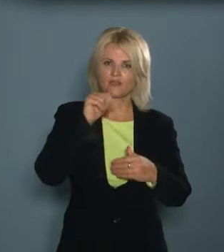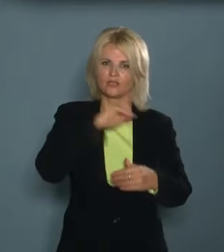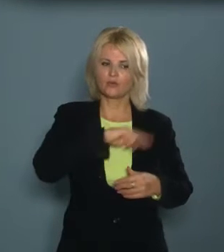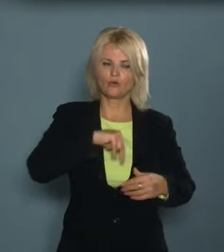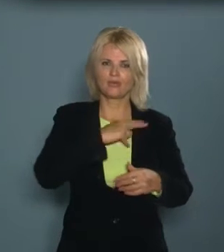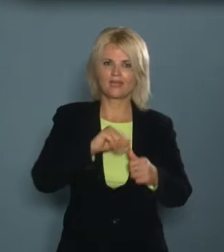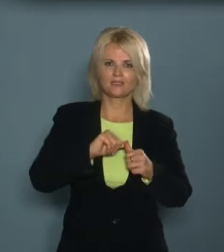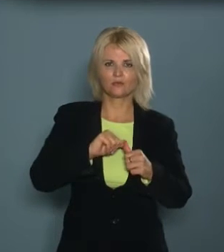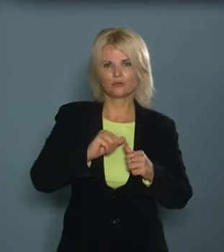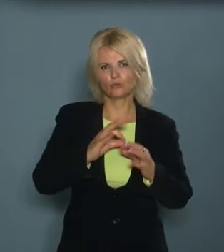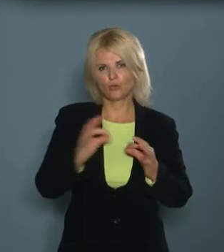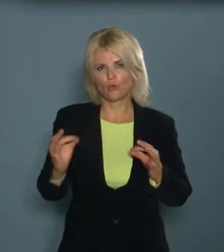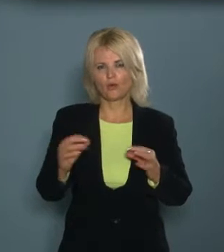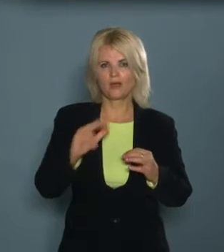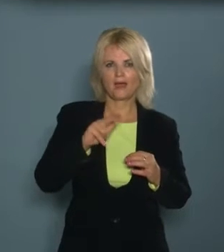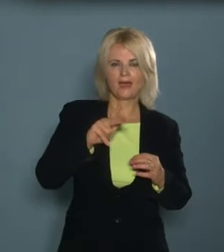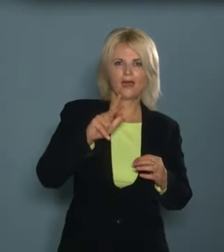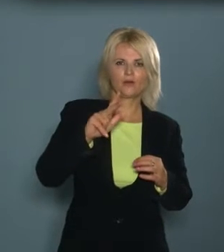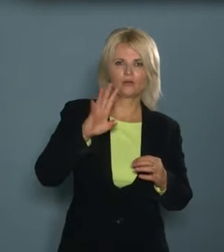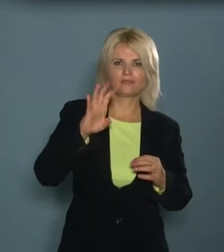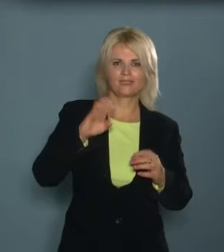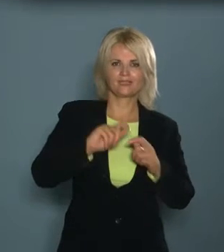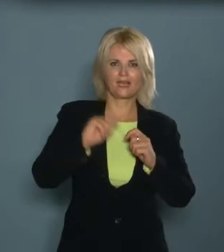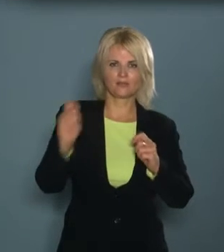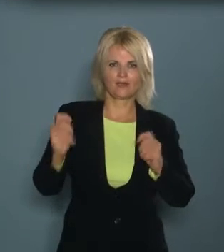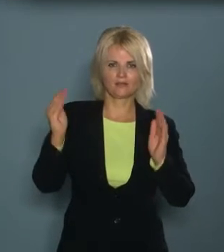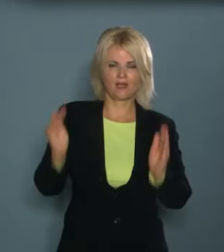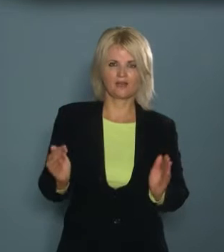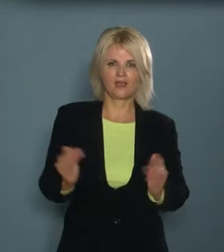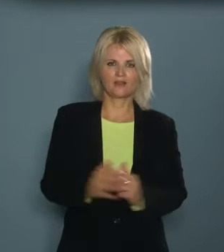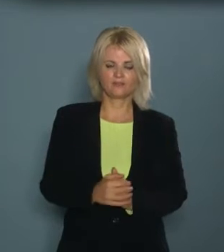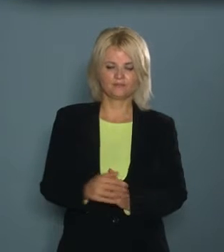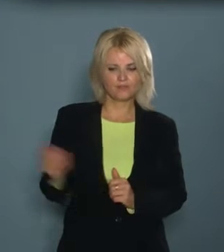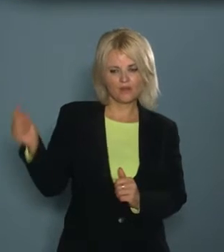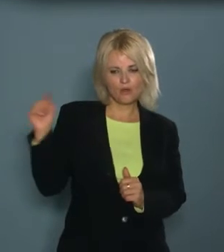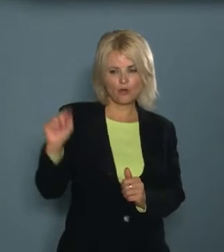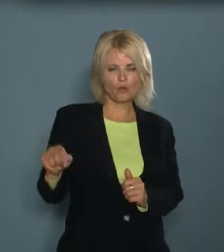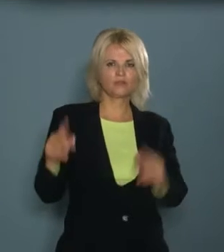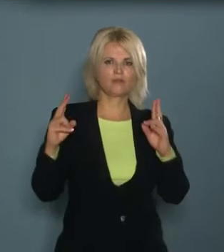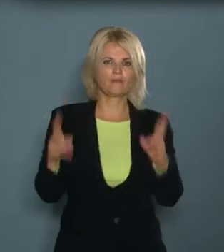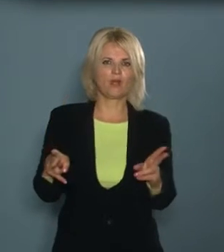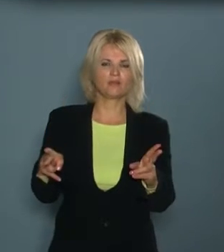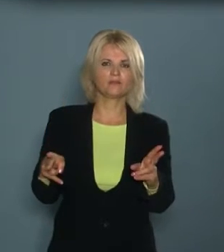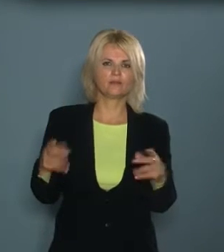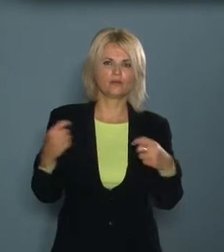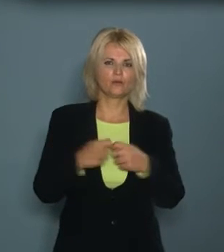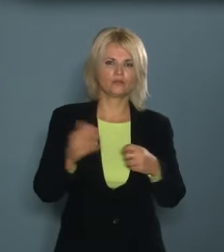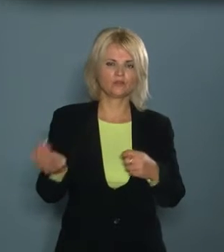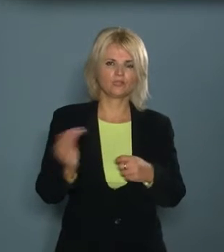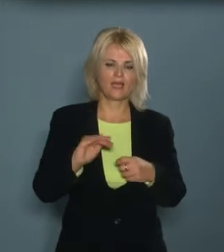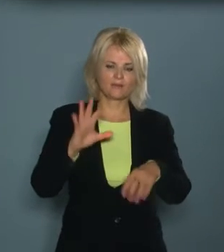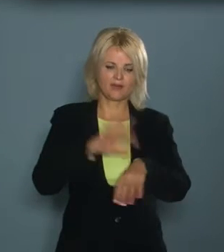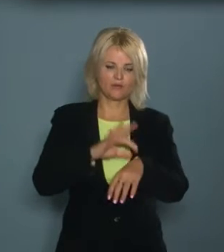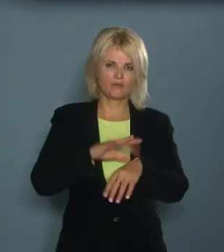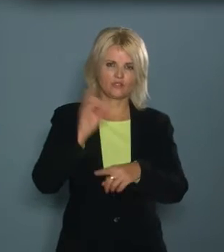kórháztól körülbelül egy olyan 3-400 méterre van, ott van egy közös